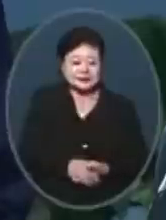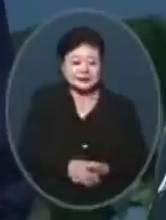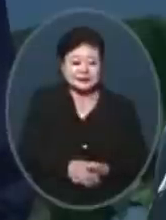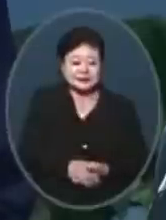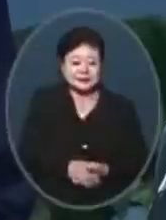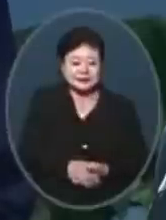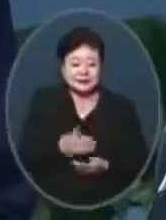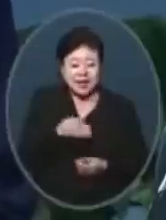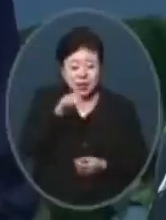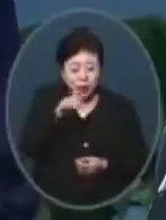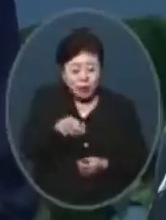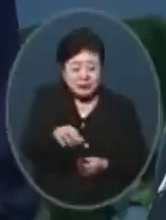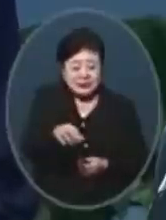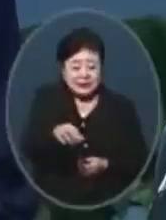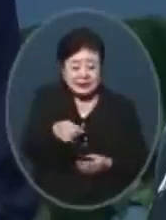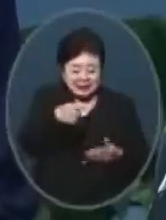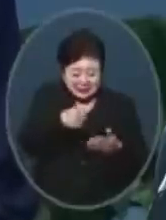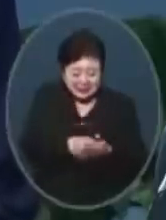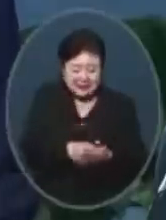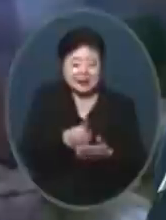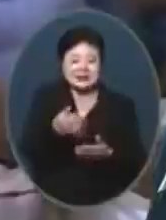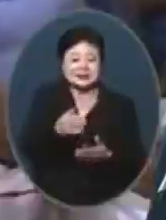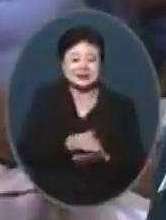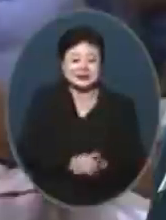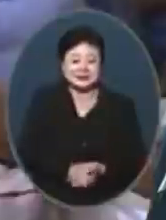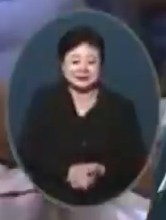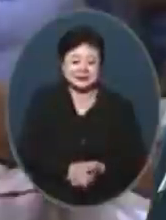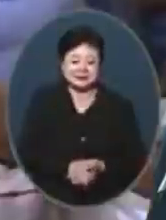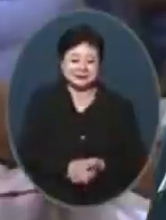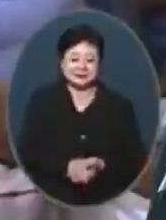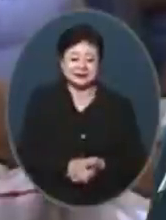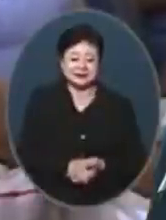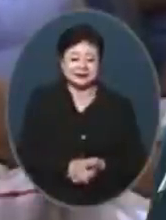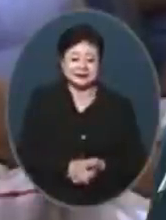갈 곳을 결정하라고 하는 것입니다.